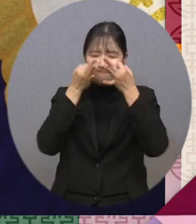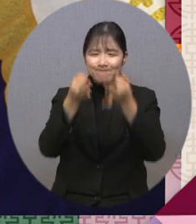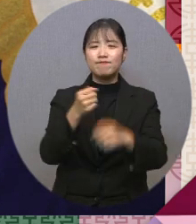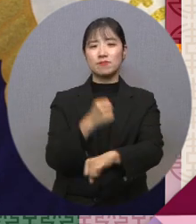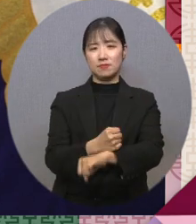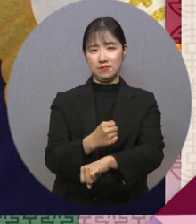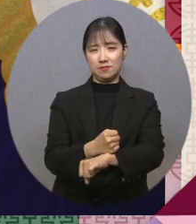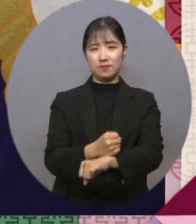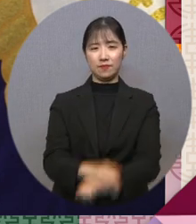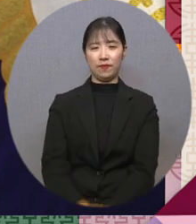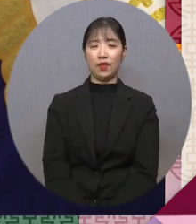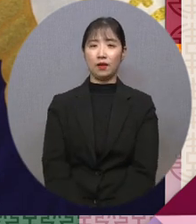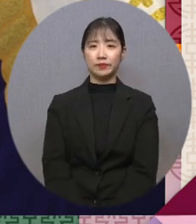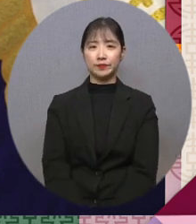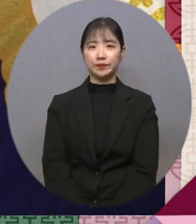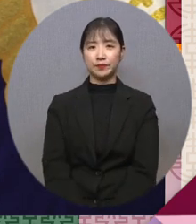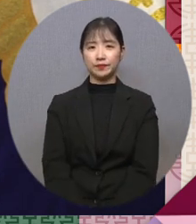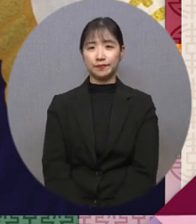다하겠습니다.